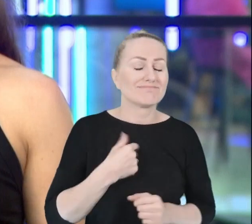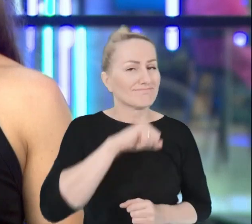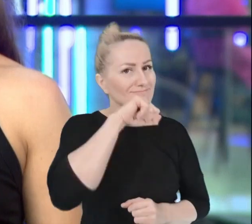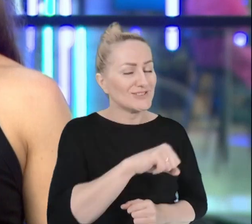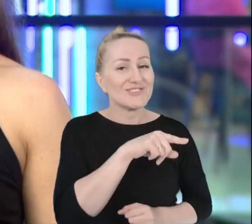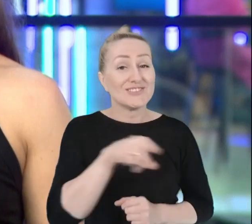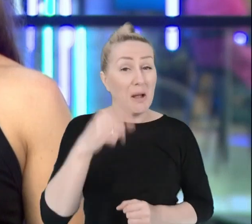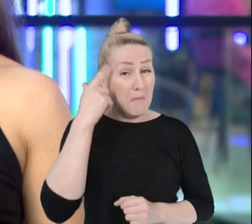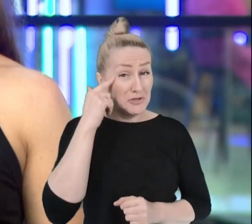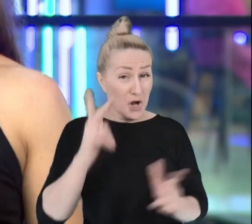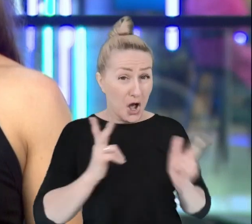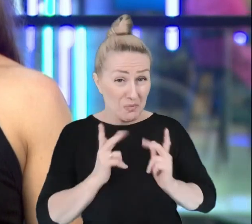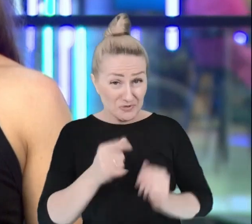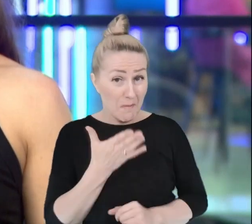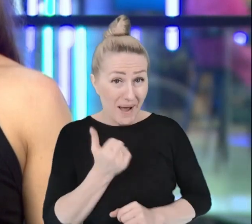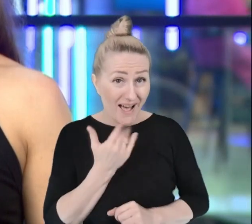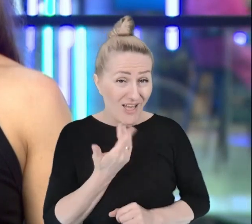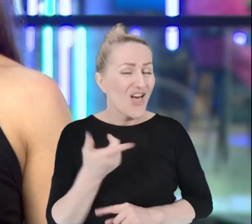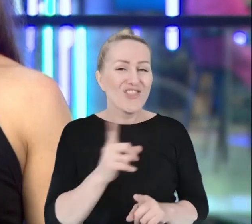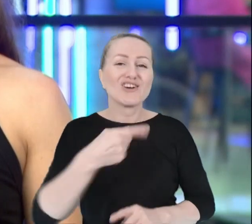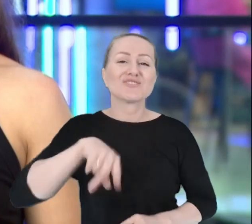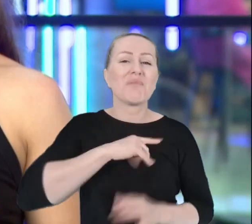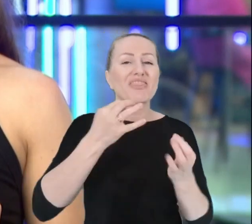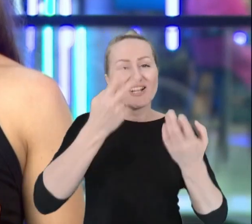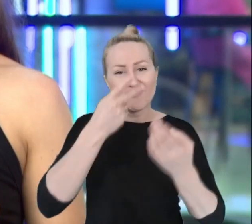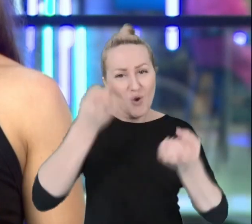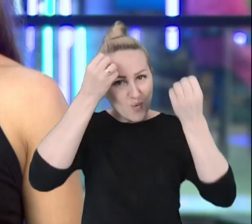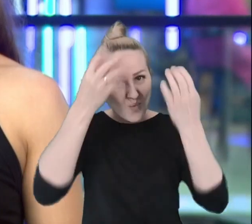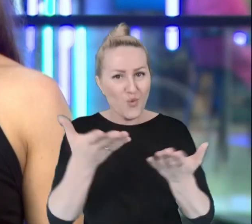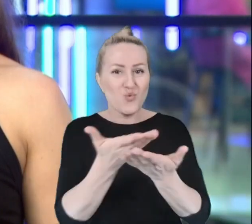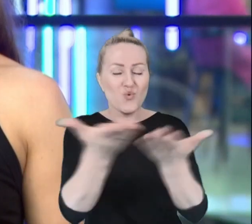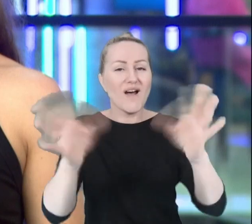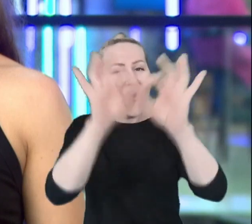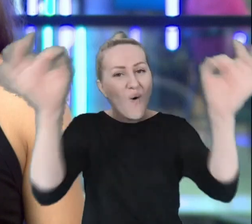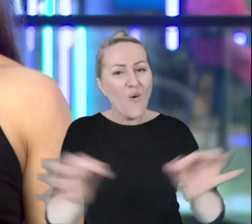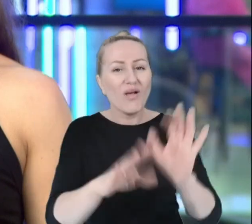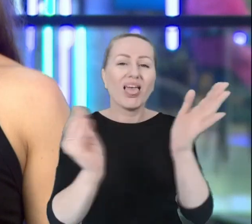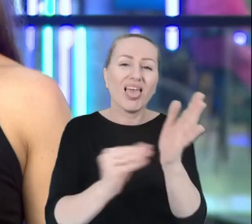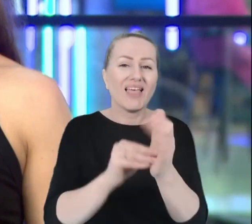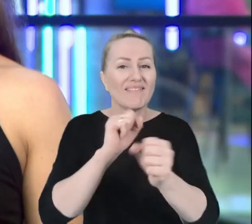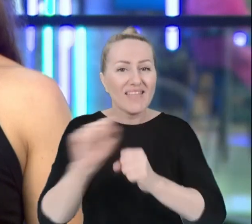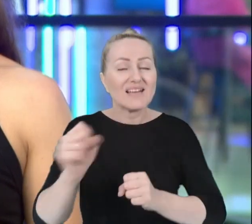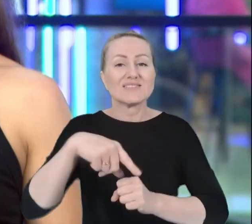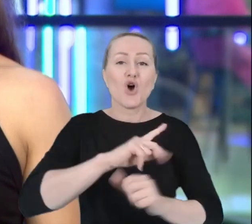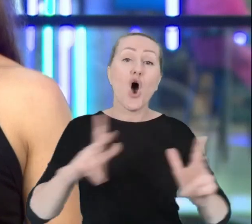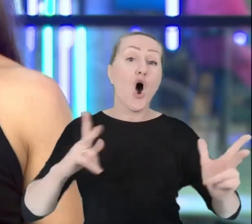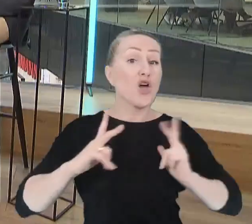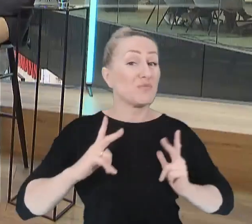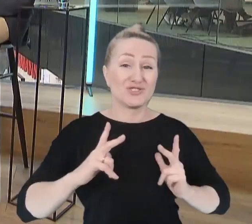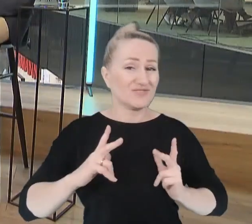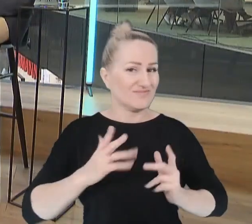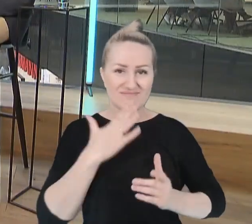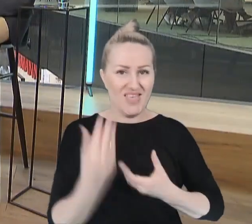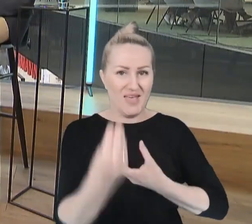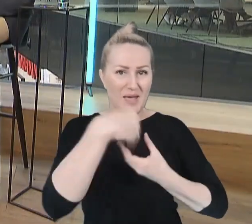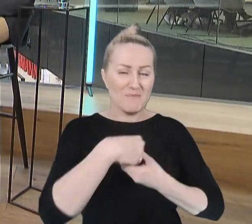znaczy, żyjemy w kulturze, już wykształciliśmy sobie kulturę, w której odpoczynek nie jest częścią życia. Że wiecie,